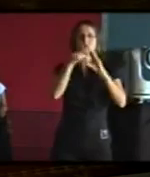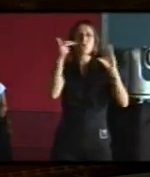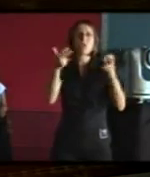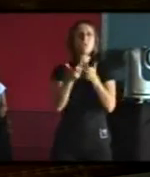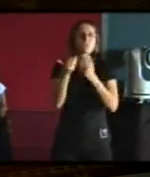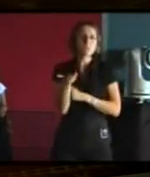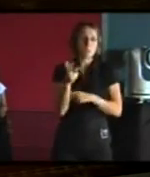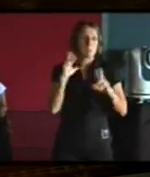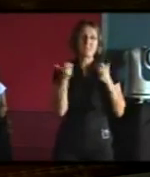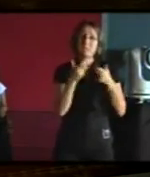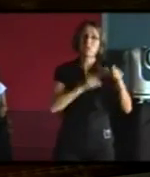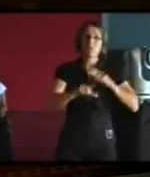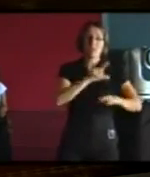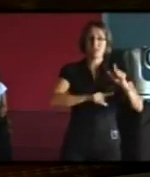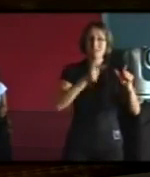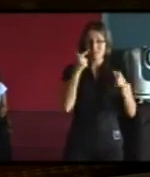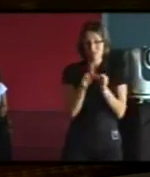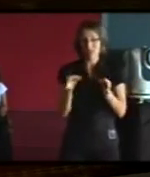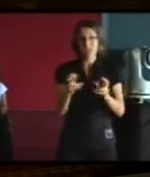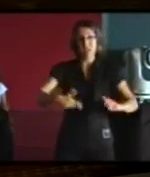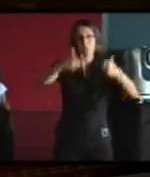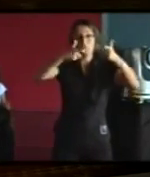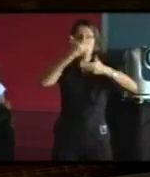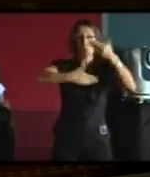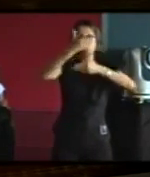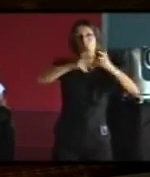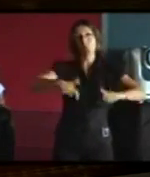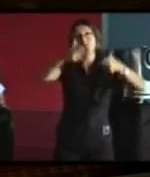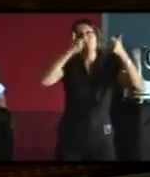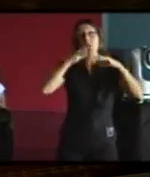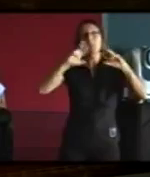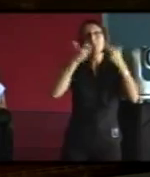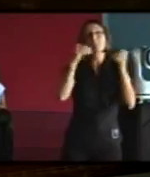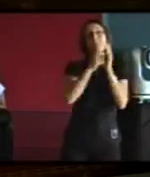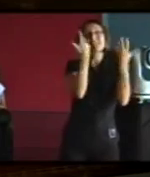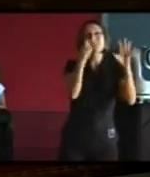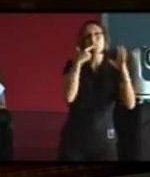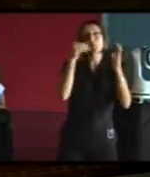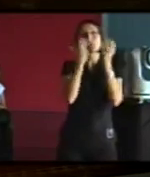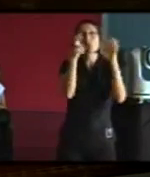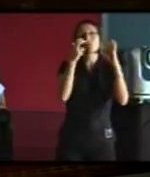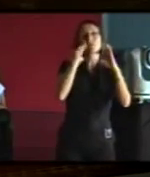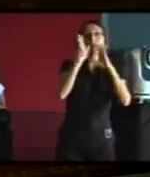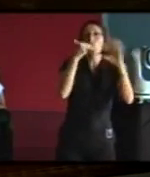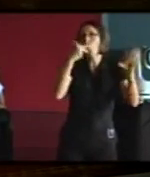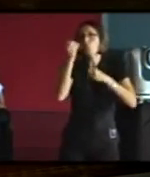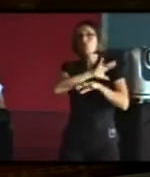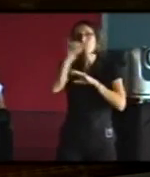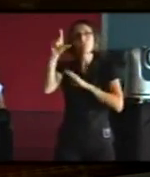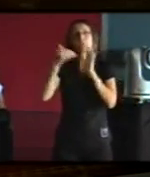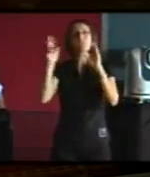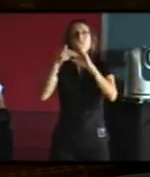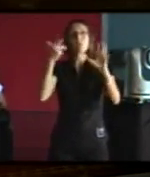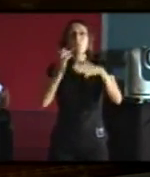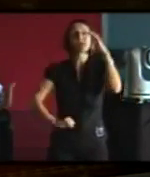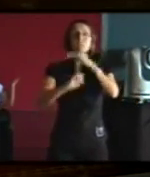qui veut dire que la valeur du terrain, la valeur de l'immeuble construite, elle est à 1700, 1800 euros, 2000 euros au maximum.